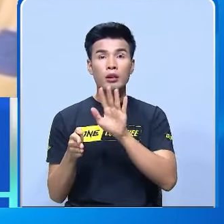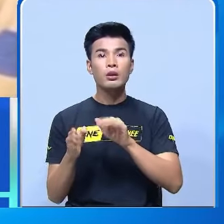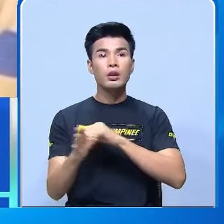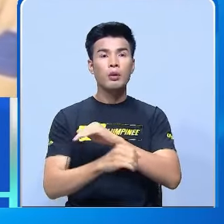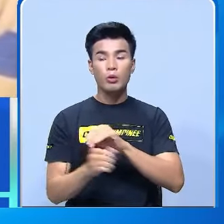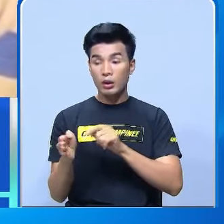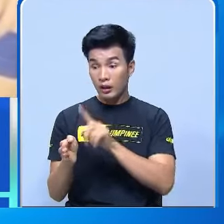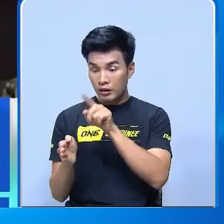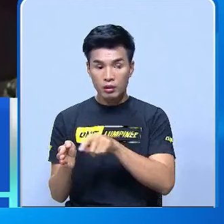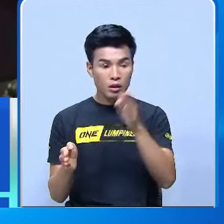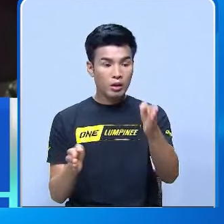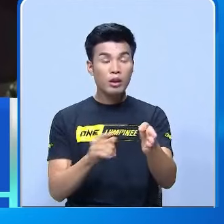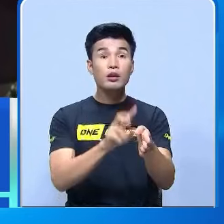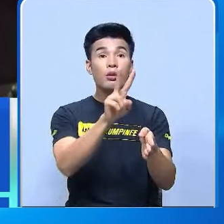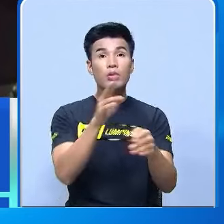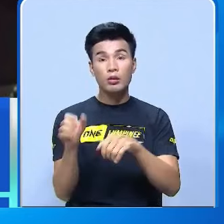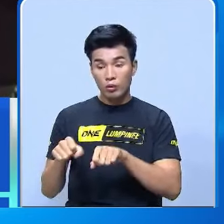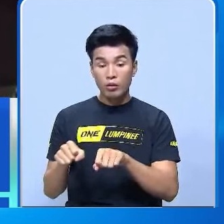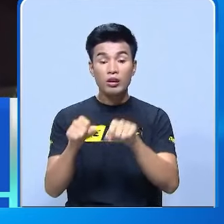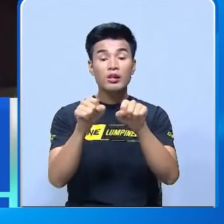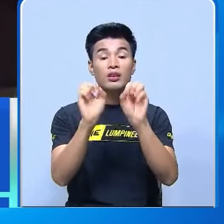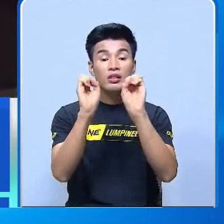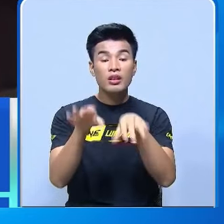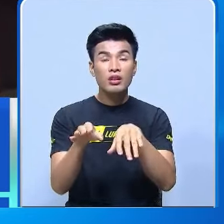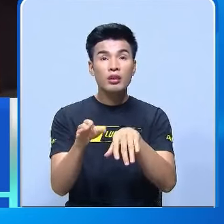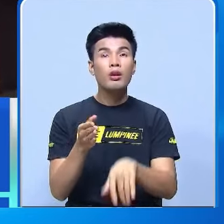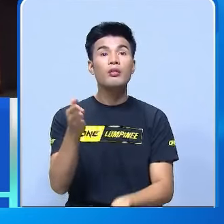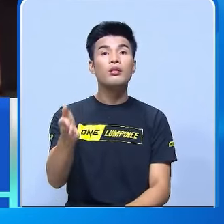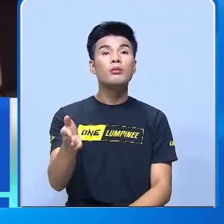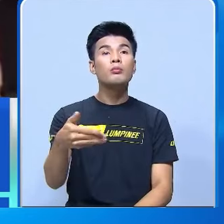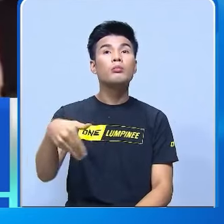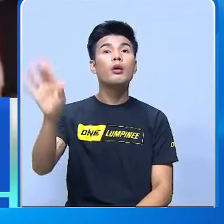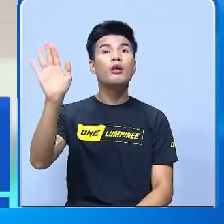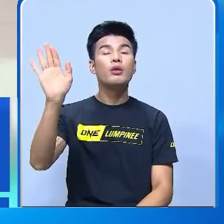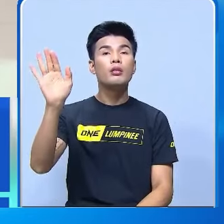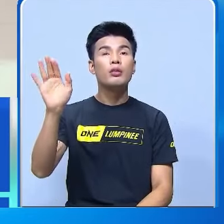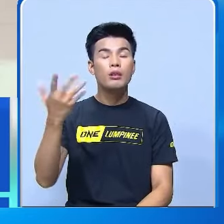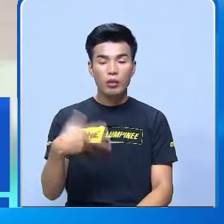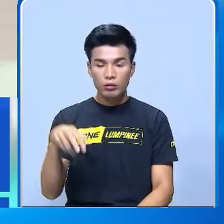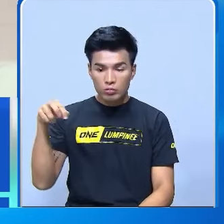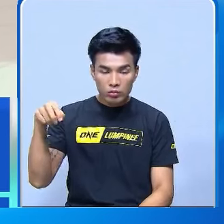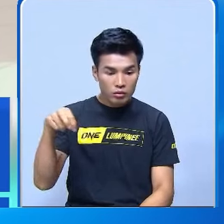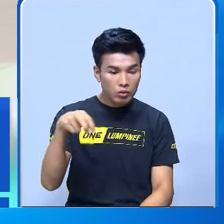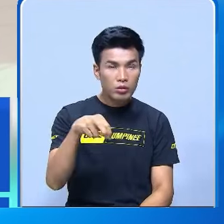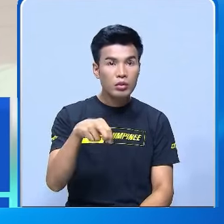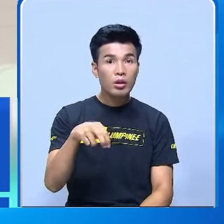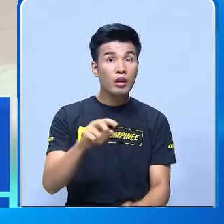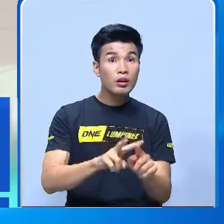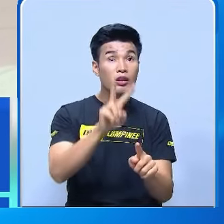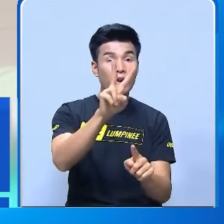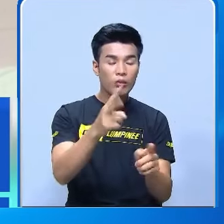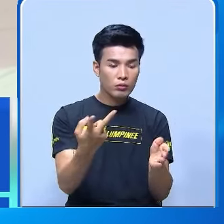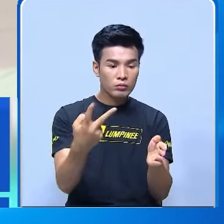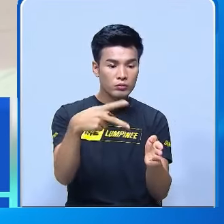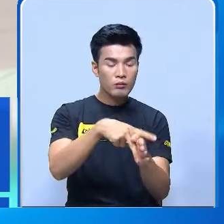คันอคันแรกเอาไปจอดทิ้งไว้ที่ริมถนนเลียบคลองส่งน้ำกลางทุ่งนาอำเภอโคกเจริญคันที่2จอดทิ้งไว้ที่